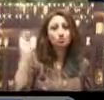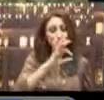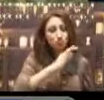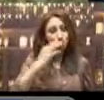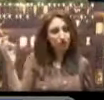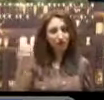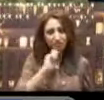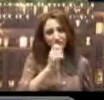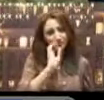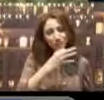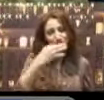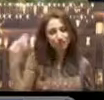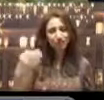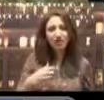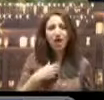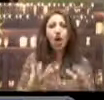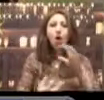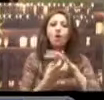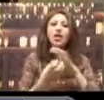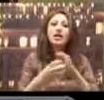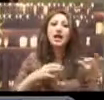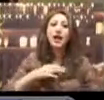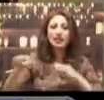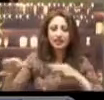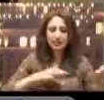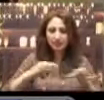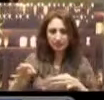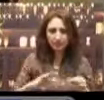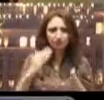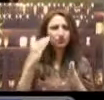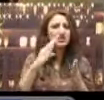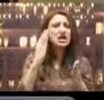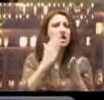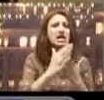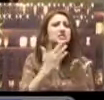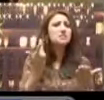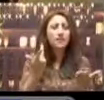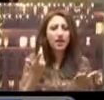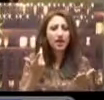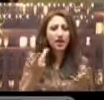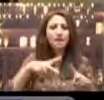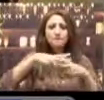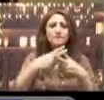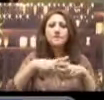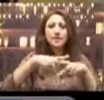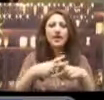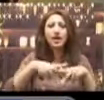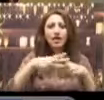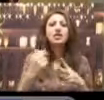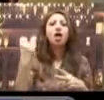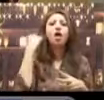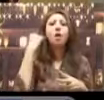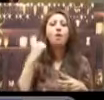يعني دخلت كليه هندسه. قسم ايه؟ قسم ميكانيكا قوه. ميكانيكا